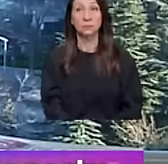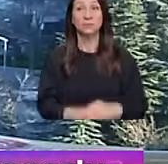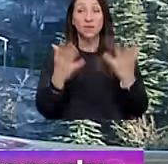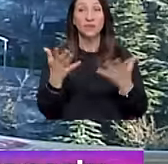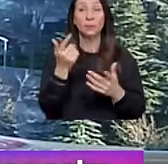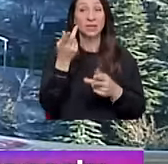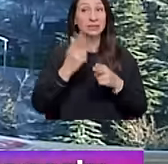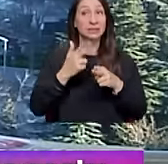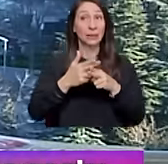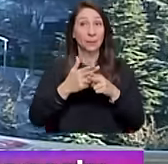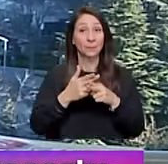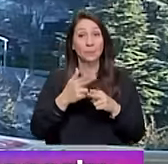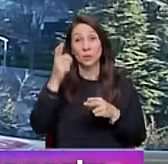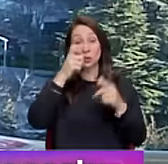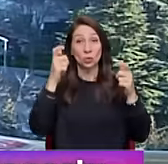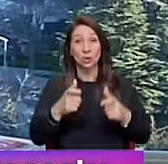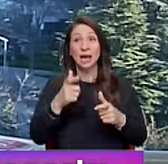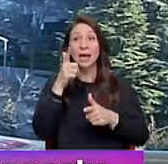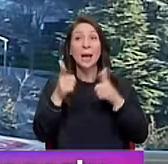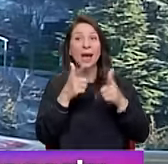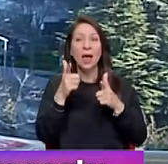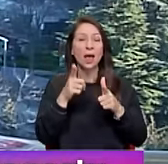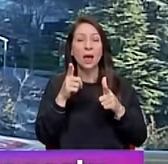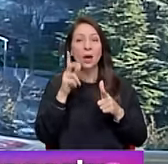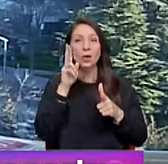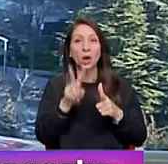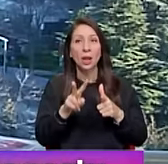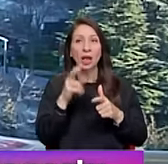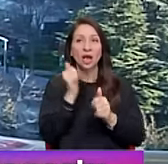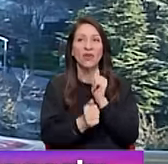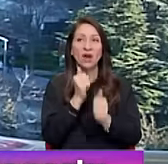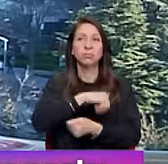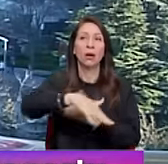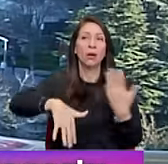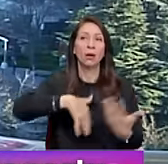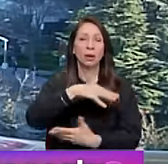Efendim biraz hızlanalım. Memlekette kameralara yakalanan kavgalar.